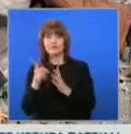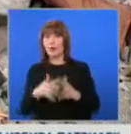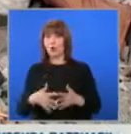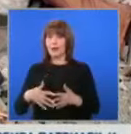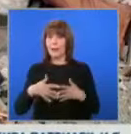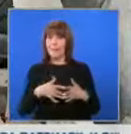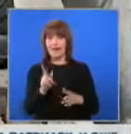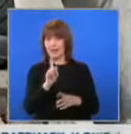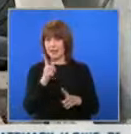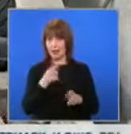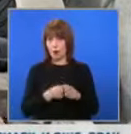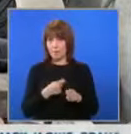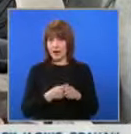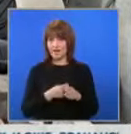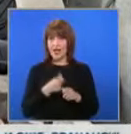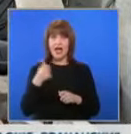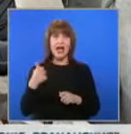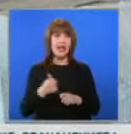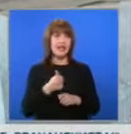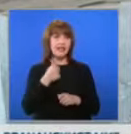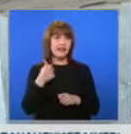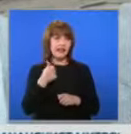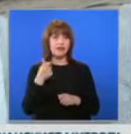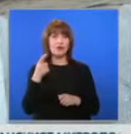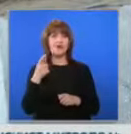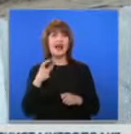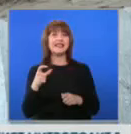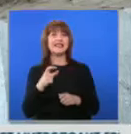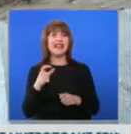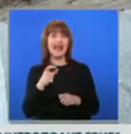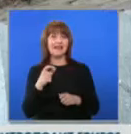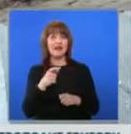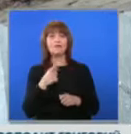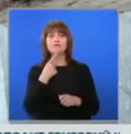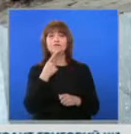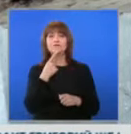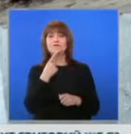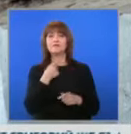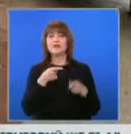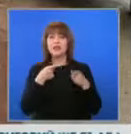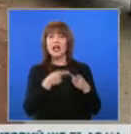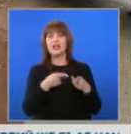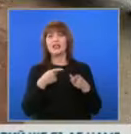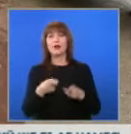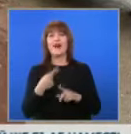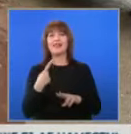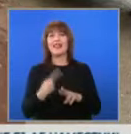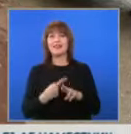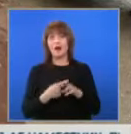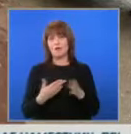Съединените щати, да не го прави. Лидерът на мнозинството в Сената, демократът Чак Шумър, остро разкритикува